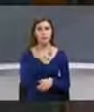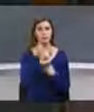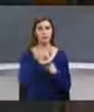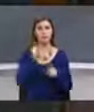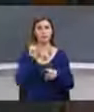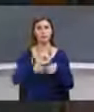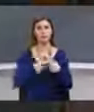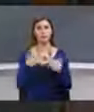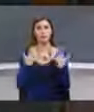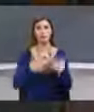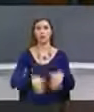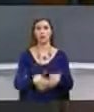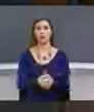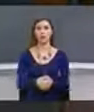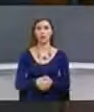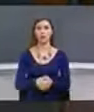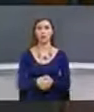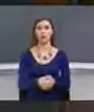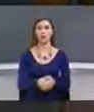të ndrohen automatikisht.